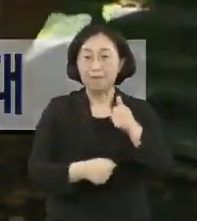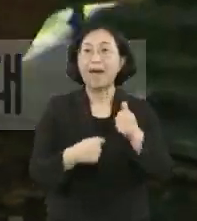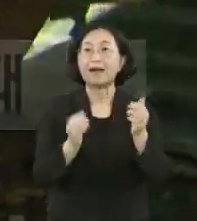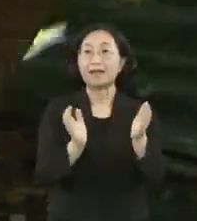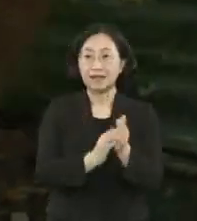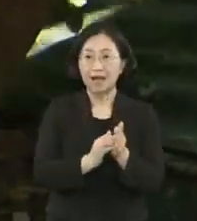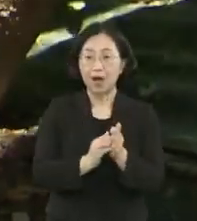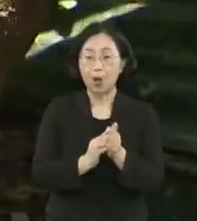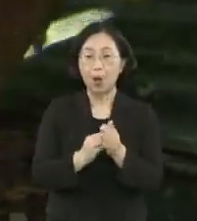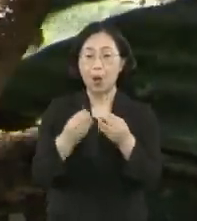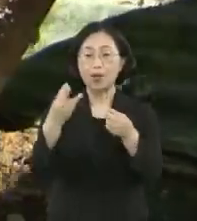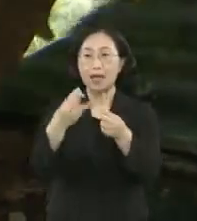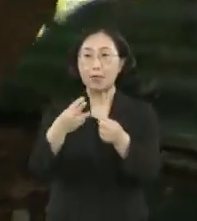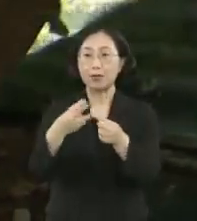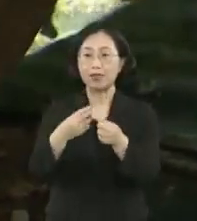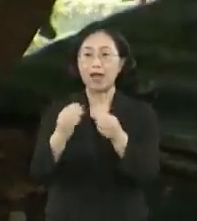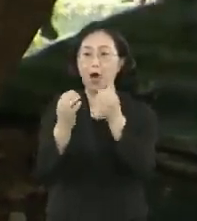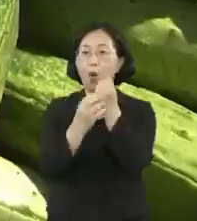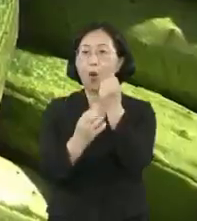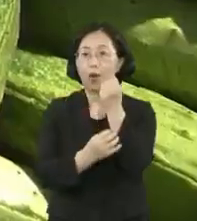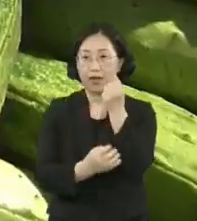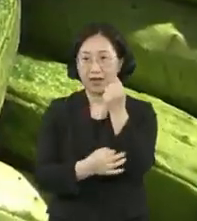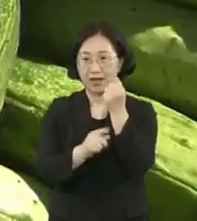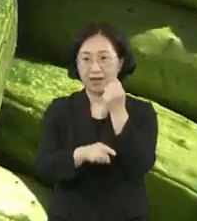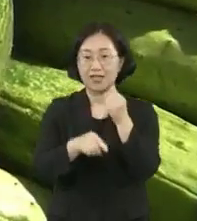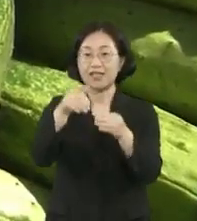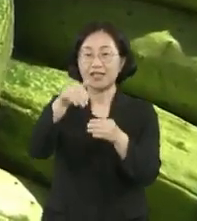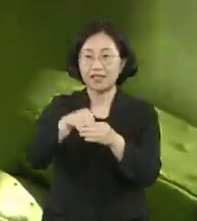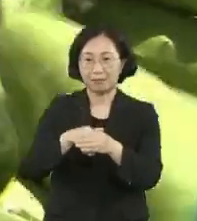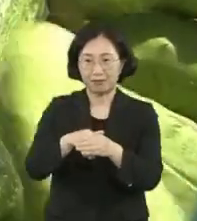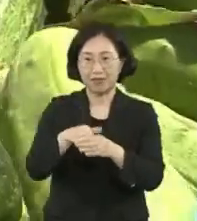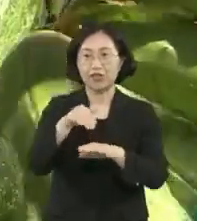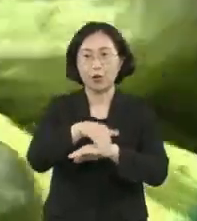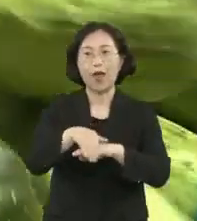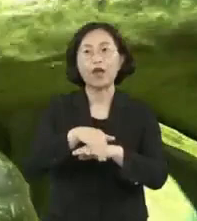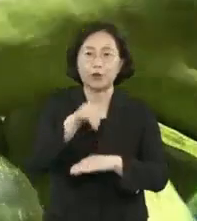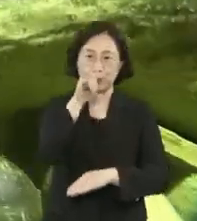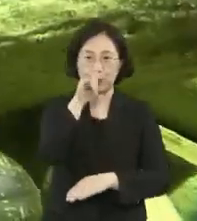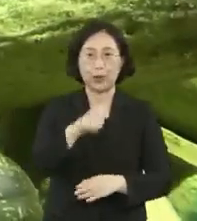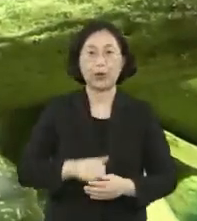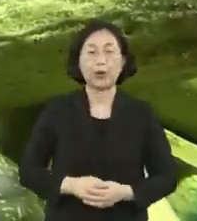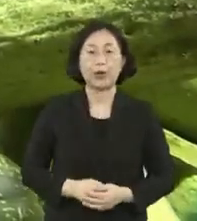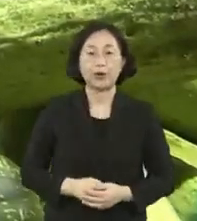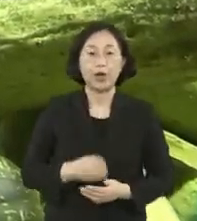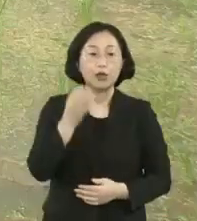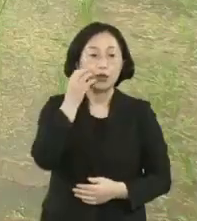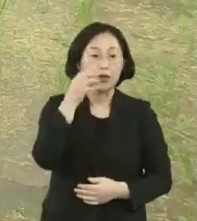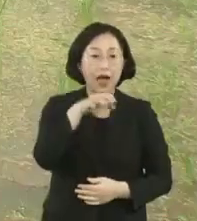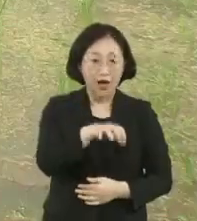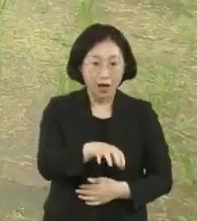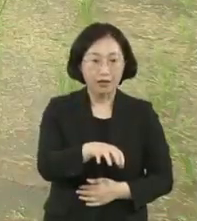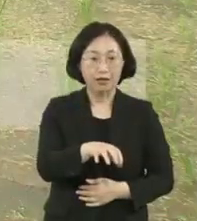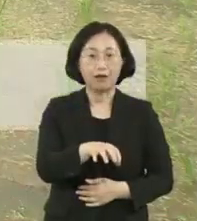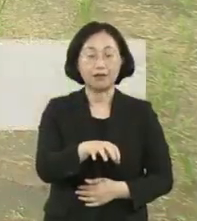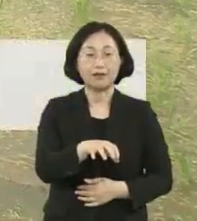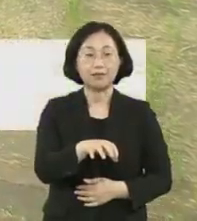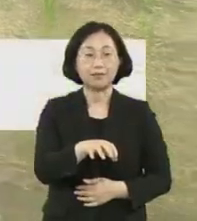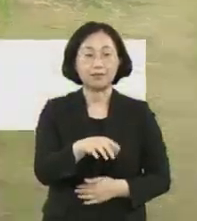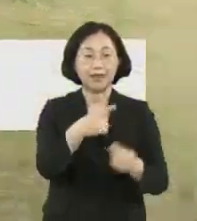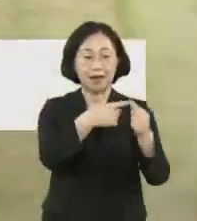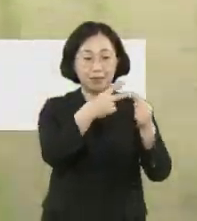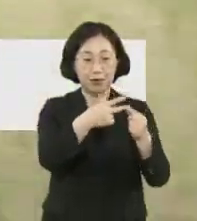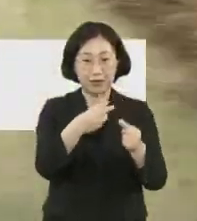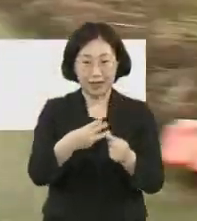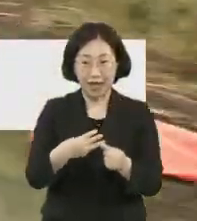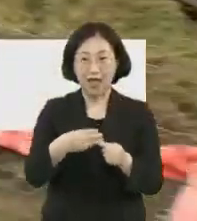심는 삼모작에 들어갈 예정으로 충남에서 연이은 도전이 시도되고 있습니다. 청량에서는 보시다시피 저희가 세